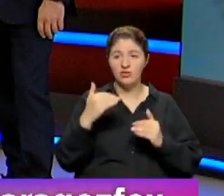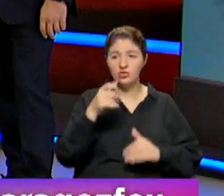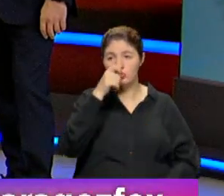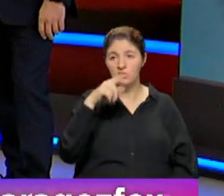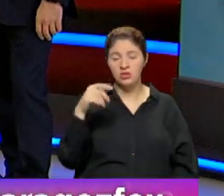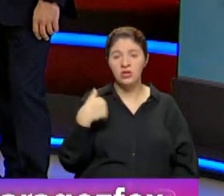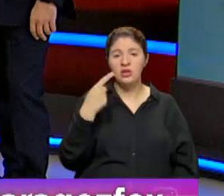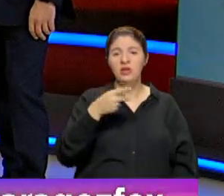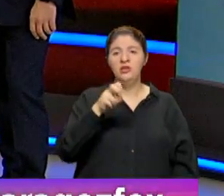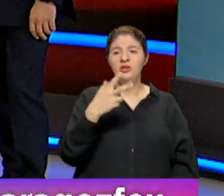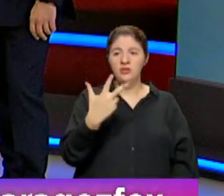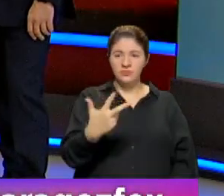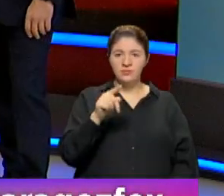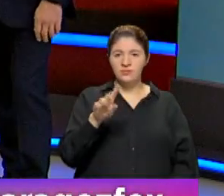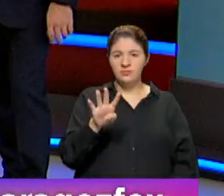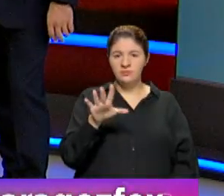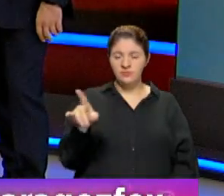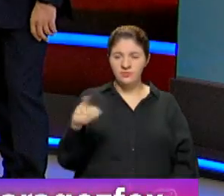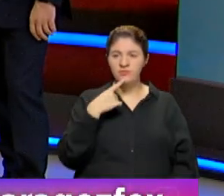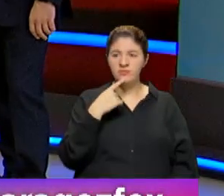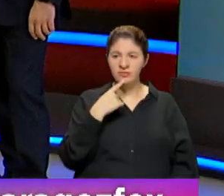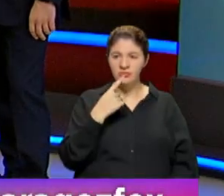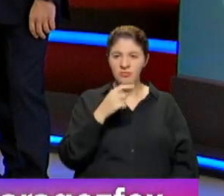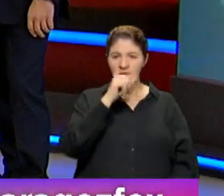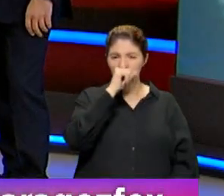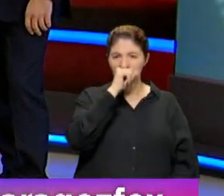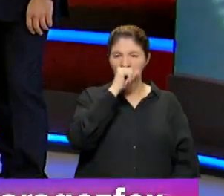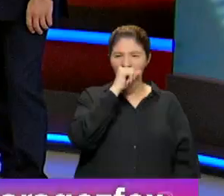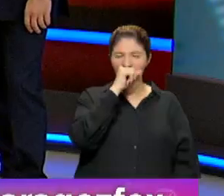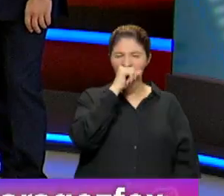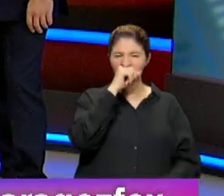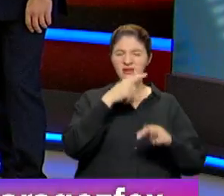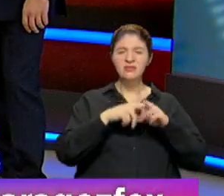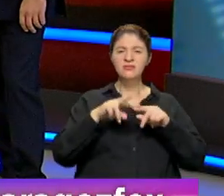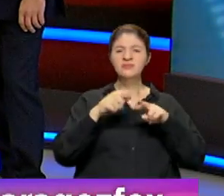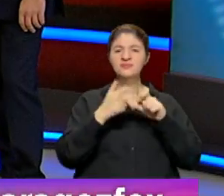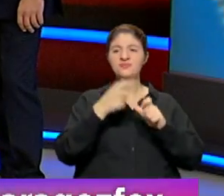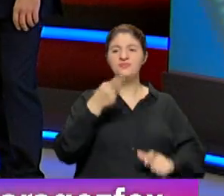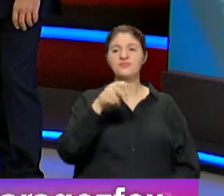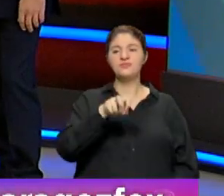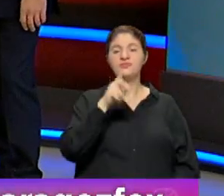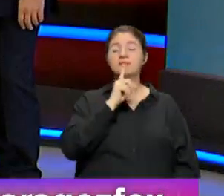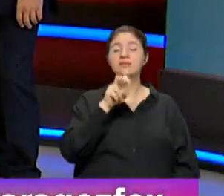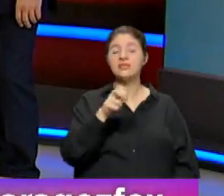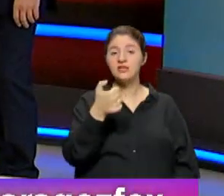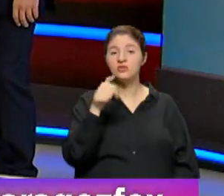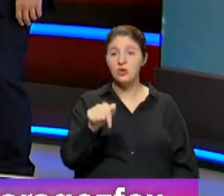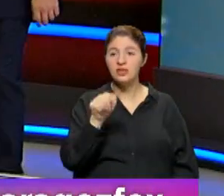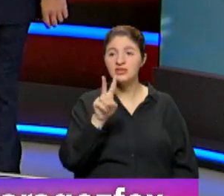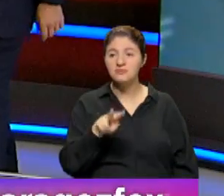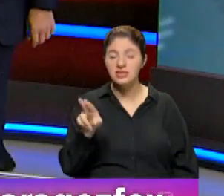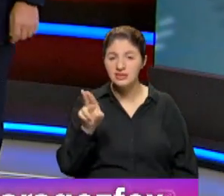44.75 n45 % 3.5 öyle açıkladı en Ak % 186.